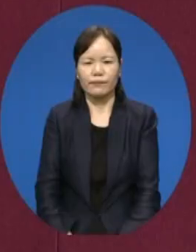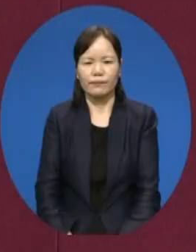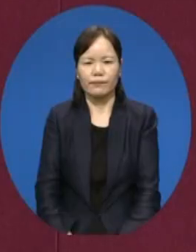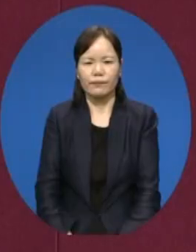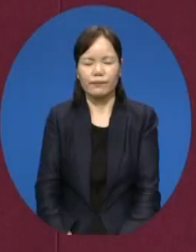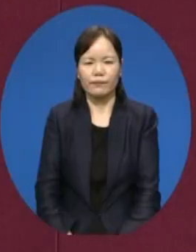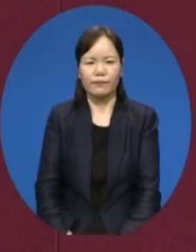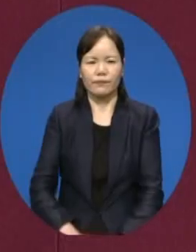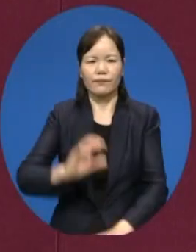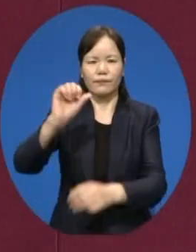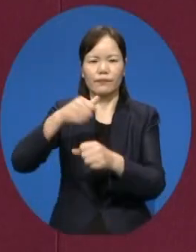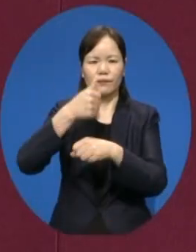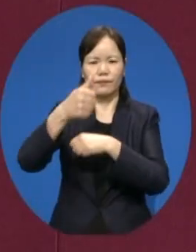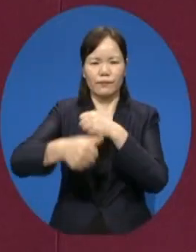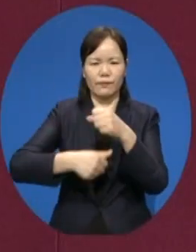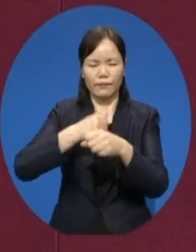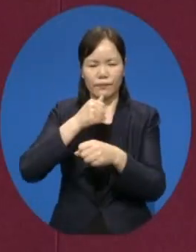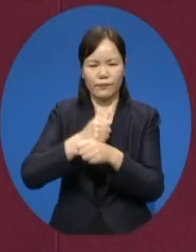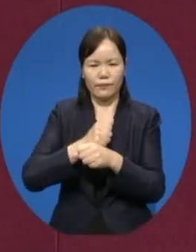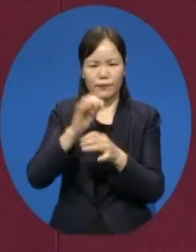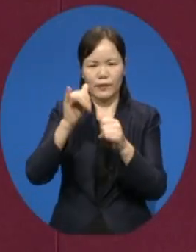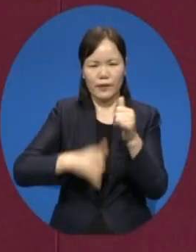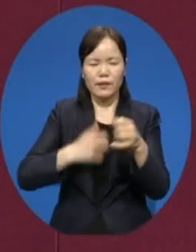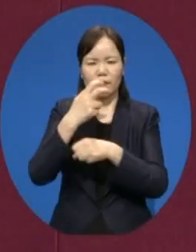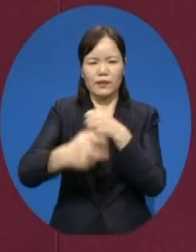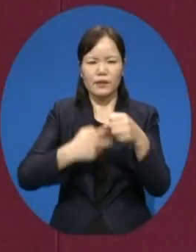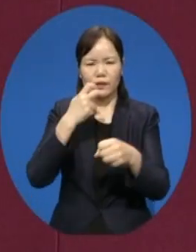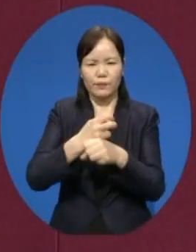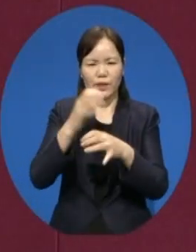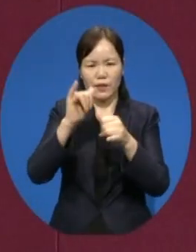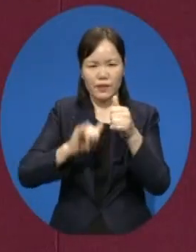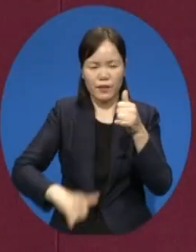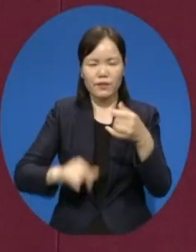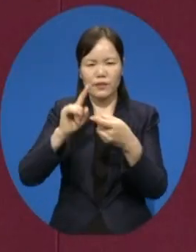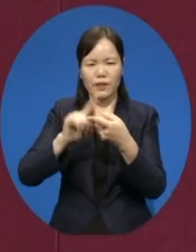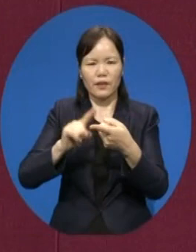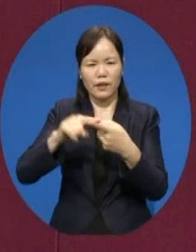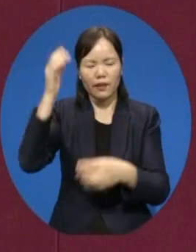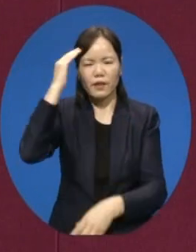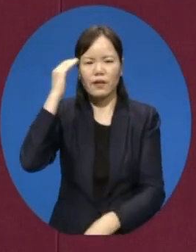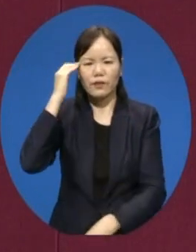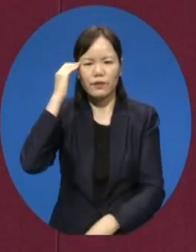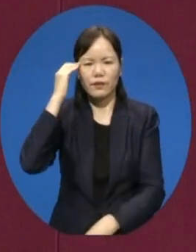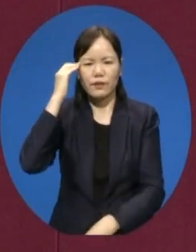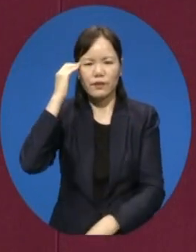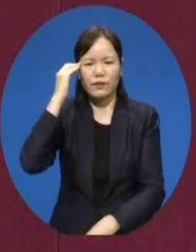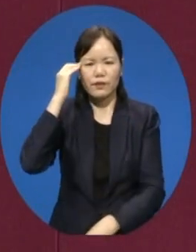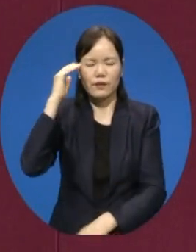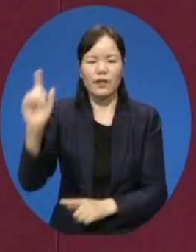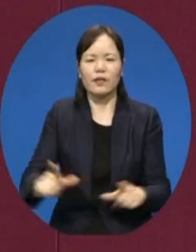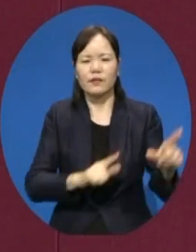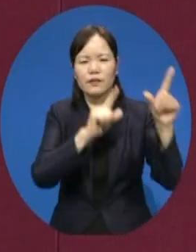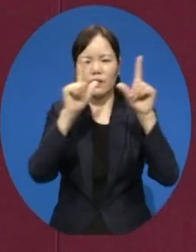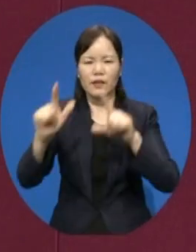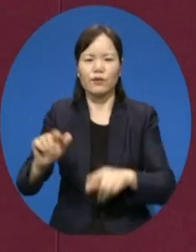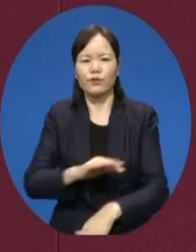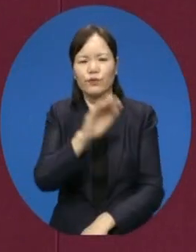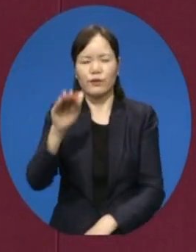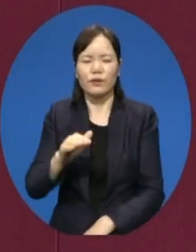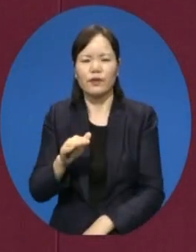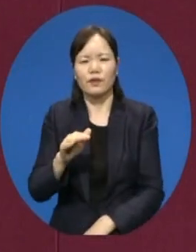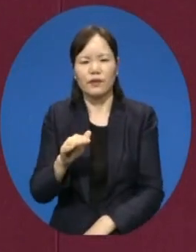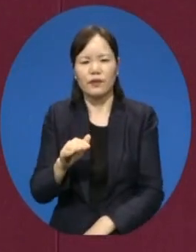반만년 존경하는 국민 여러분, 반만 역사 70여 년 역사의 대한민국, 이 대한민국에 살고 있는 우리는 백성이